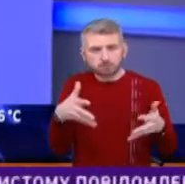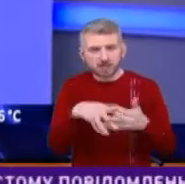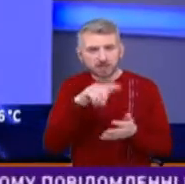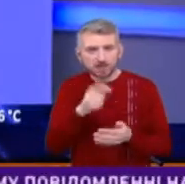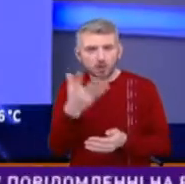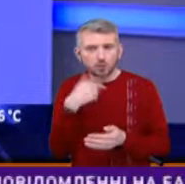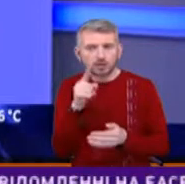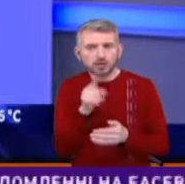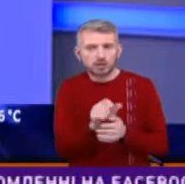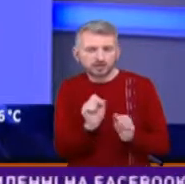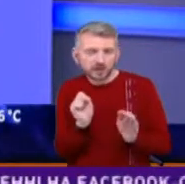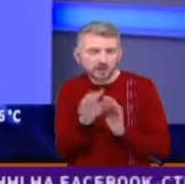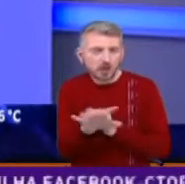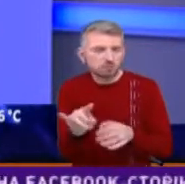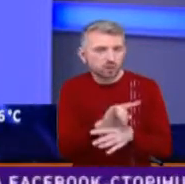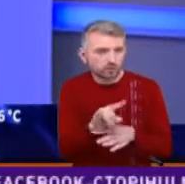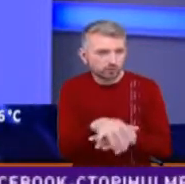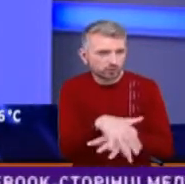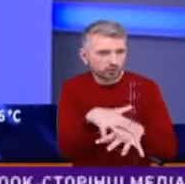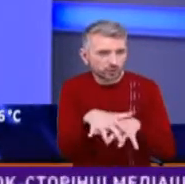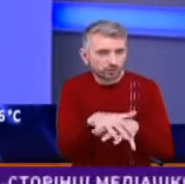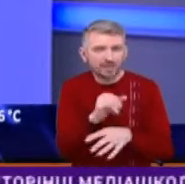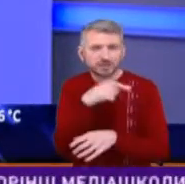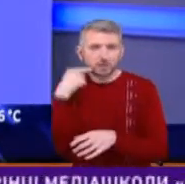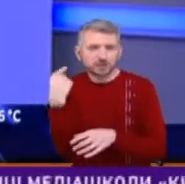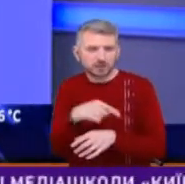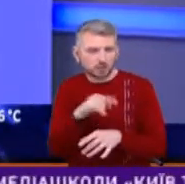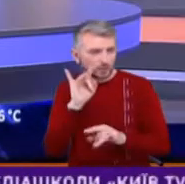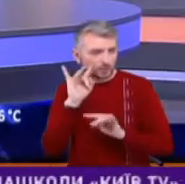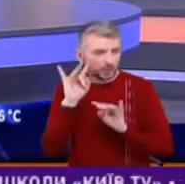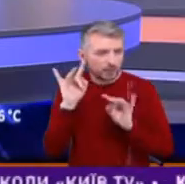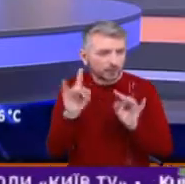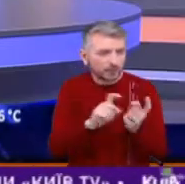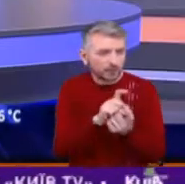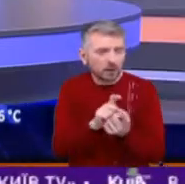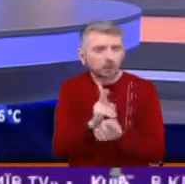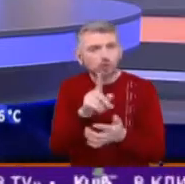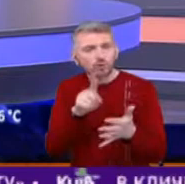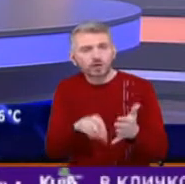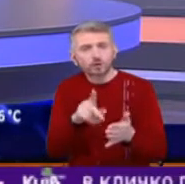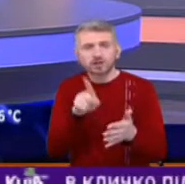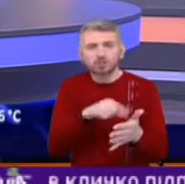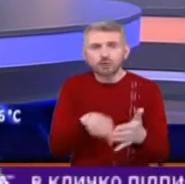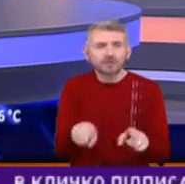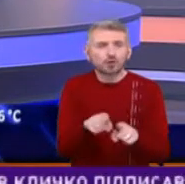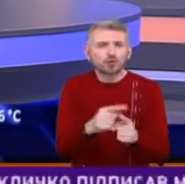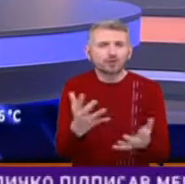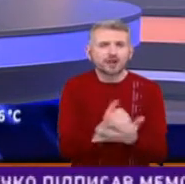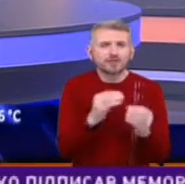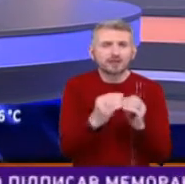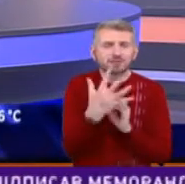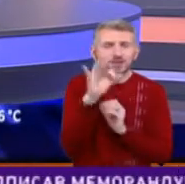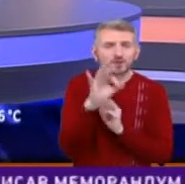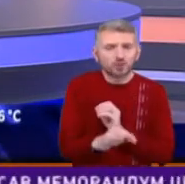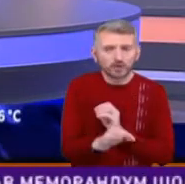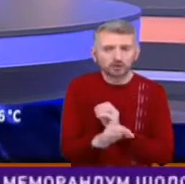коли ти закидаєш в суспільство якусь брехню з Росії, і хтось повірить, хтось ні. Але все одно знайдеться